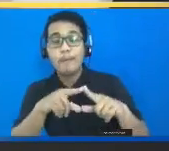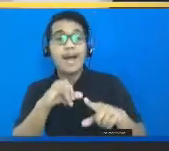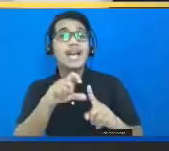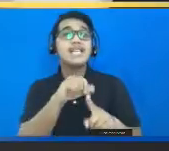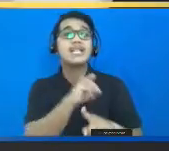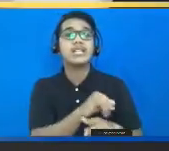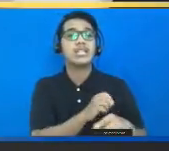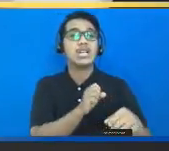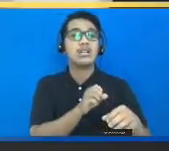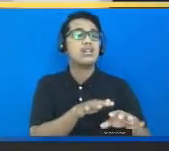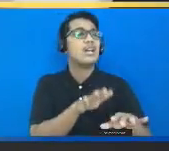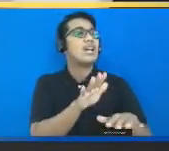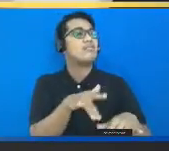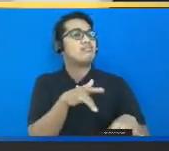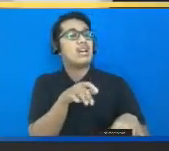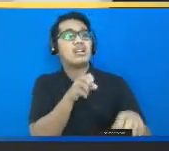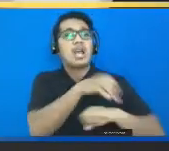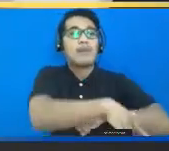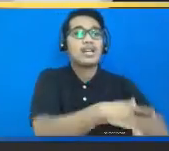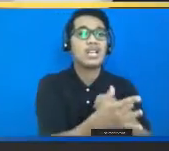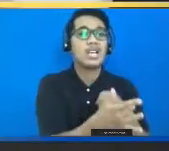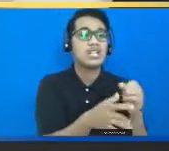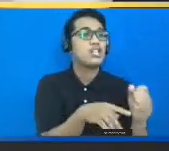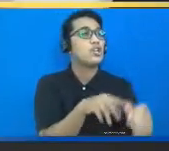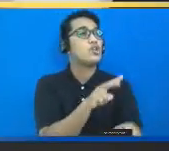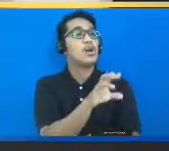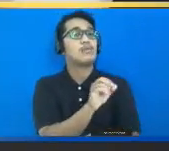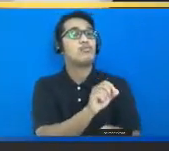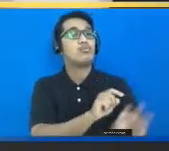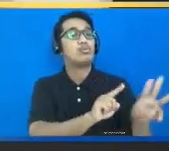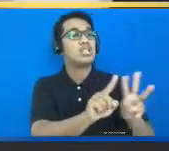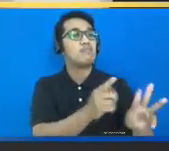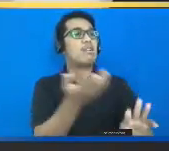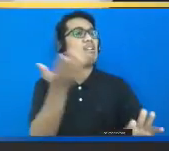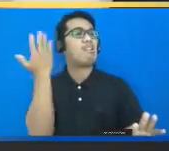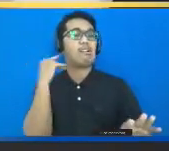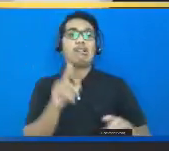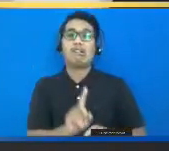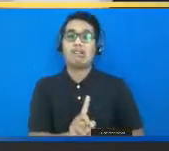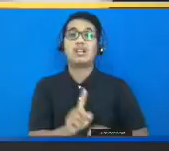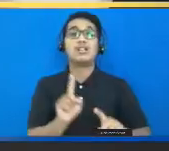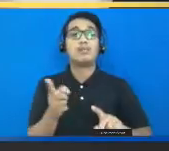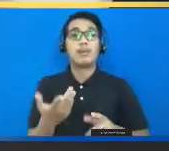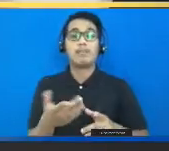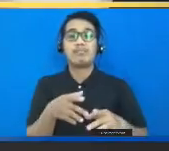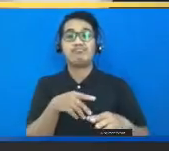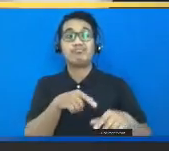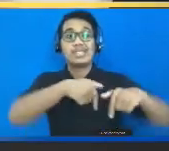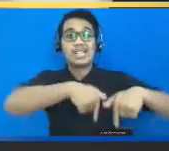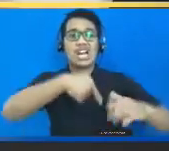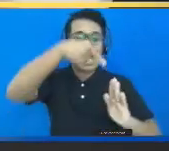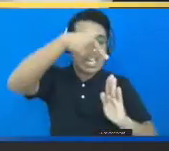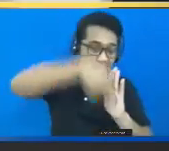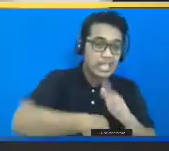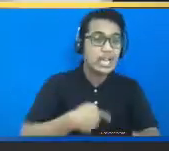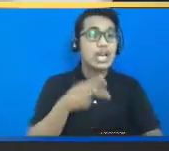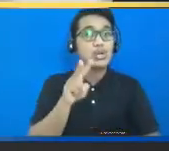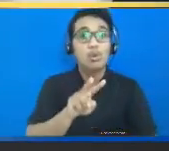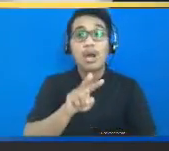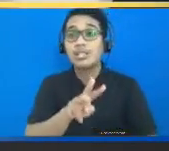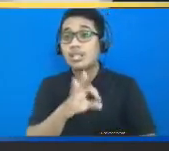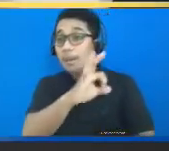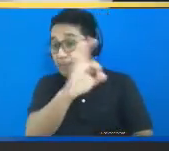dampaknya tidak akan setajam 2013 karena share dari pornhubs dibon kita itu jauh lebih kecil sekarang 23